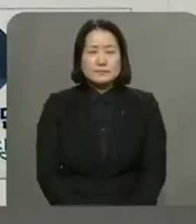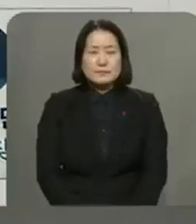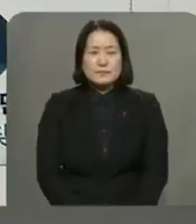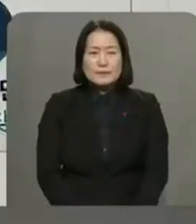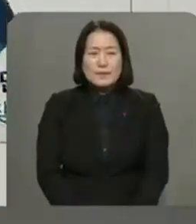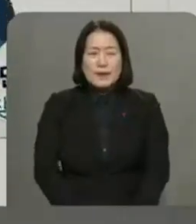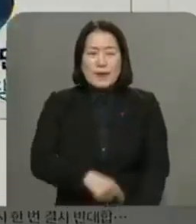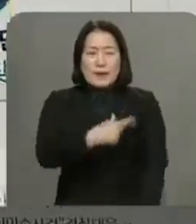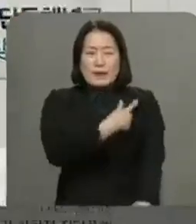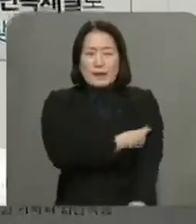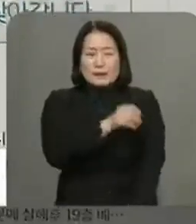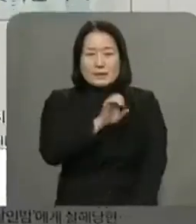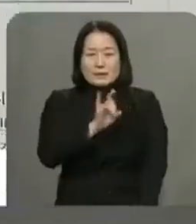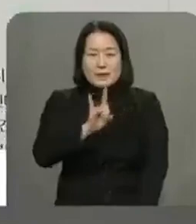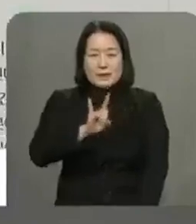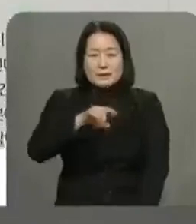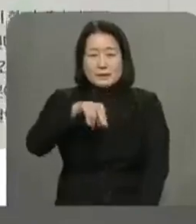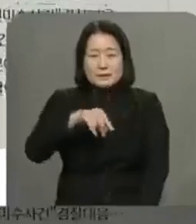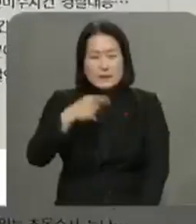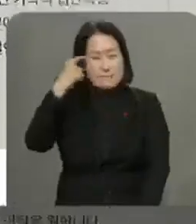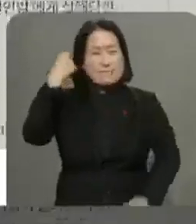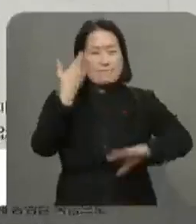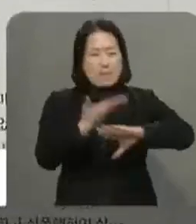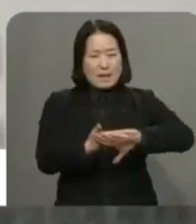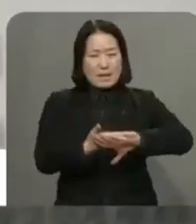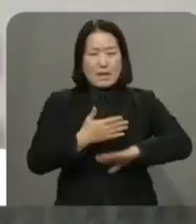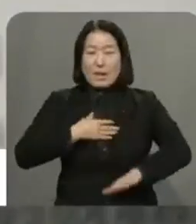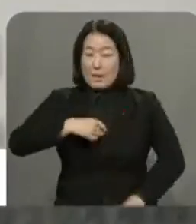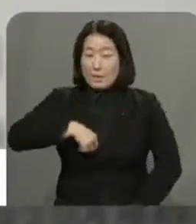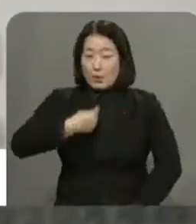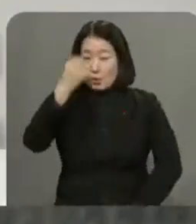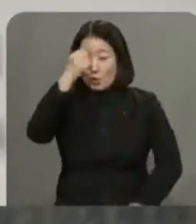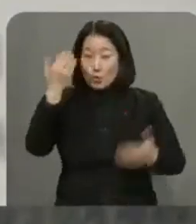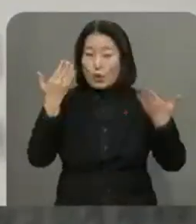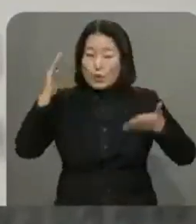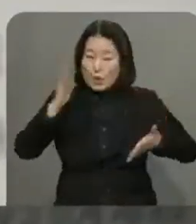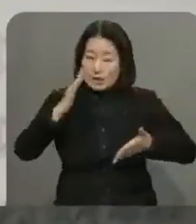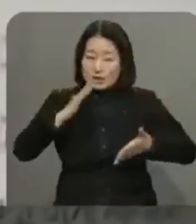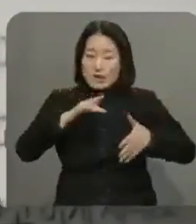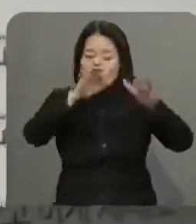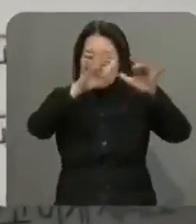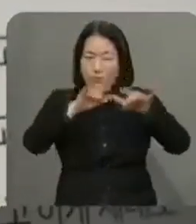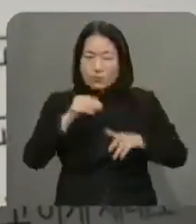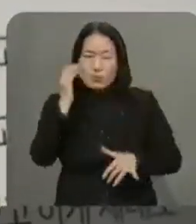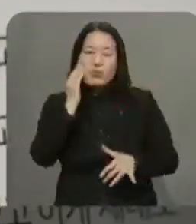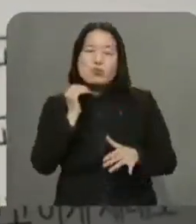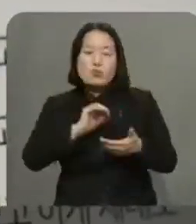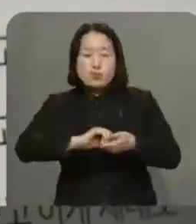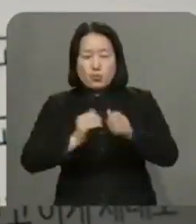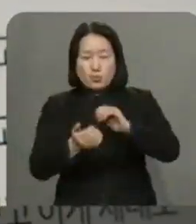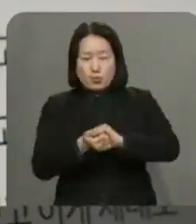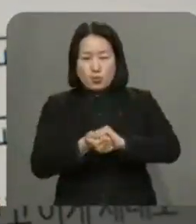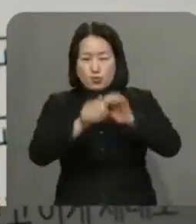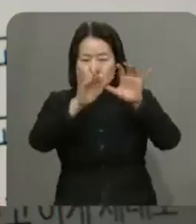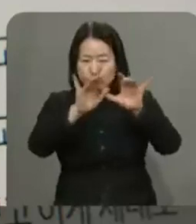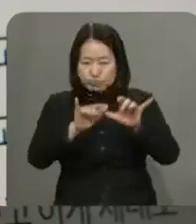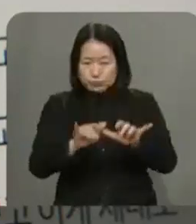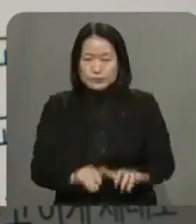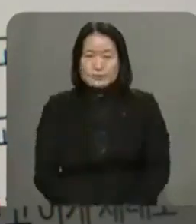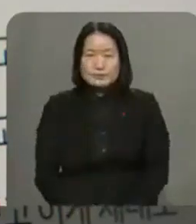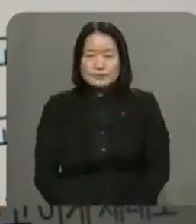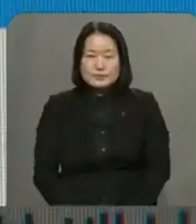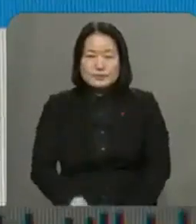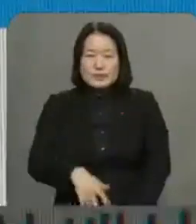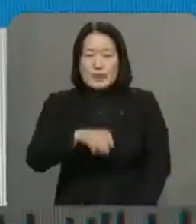백신 패스 결사 반대합니다 자신의 고등학생 이라고 밝힌 사람이 쓴 청와대 국민 청원 입니다 백신 패스는